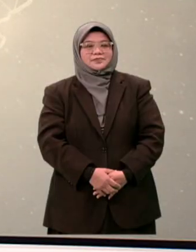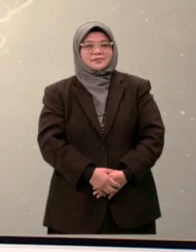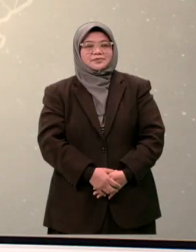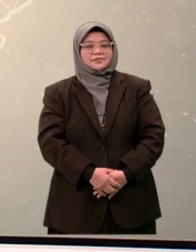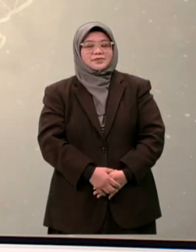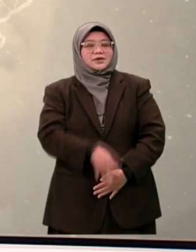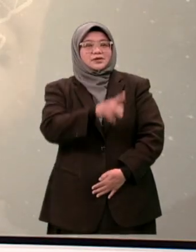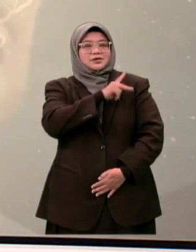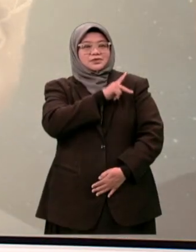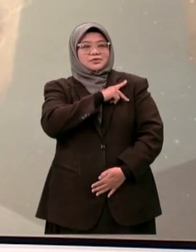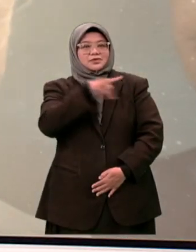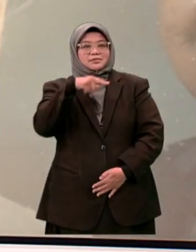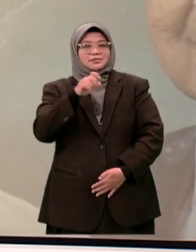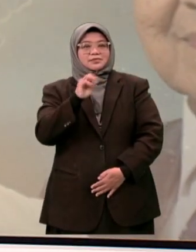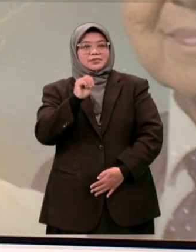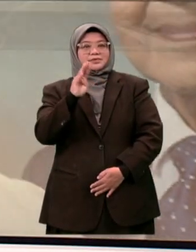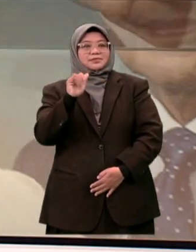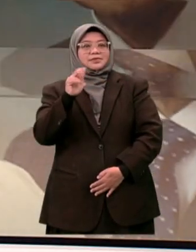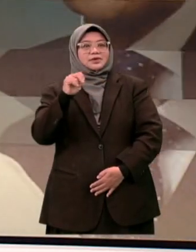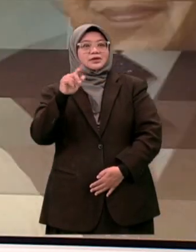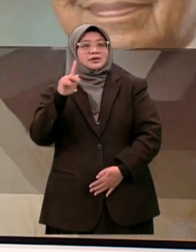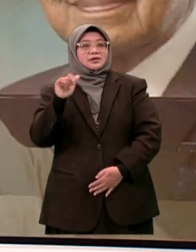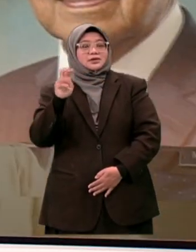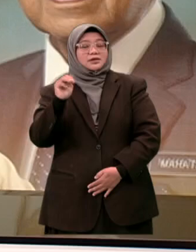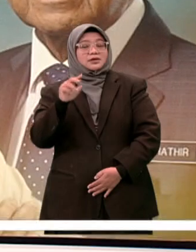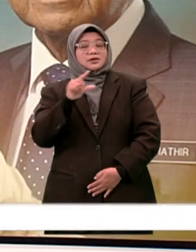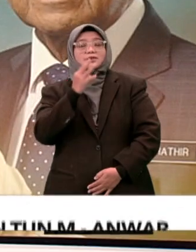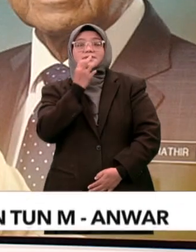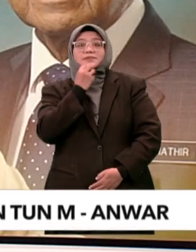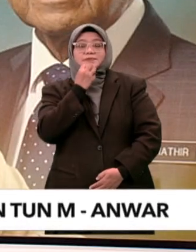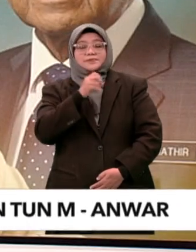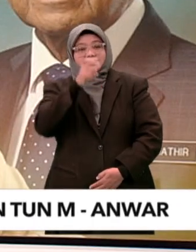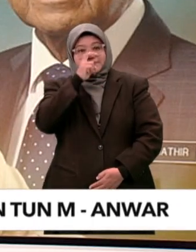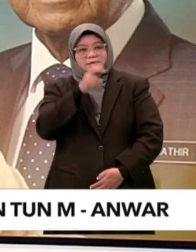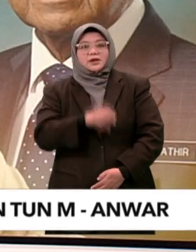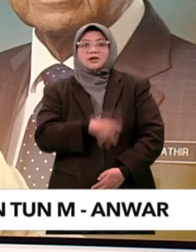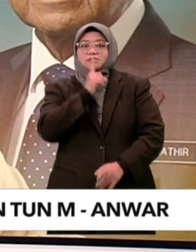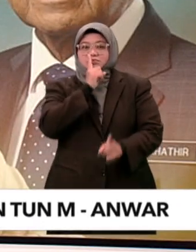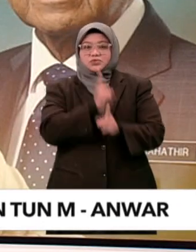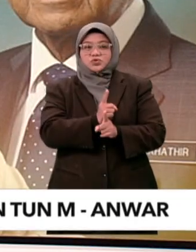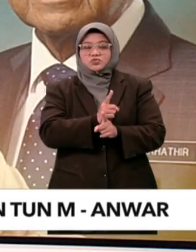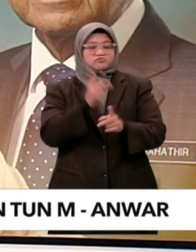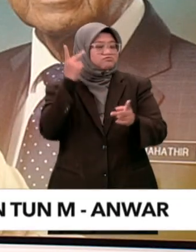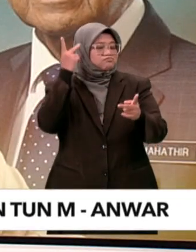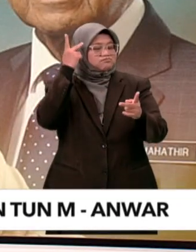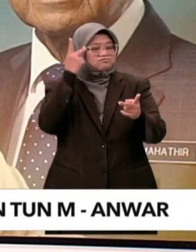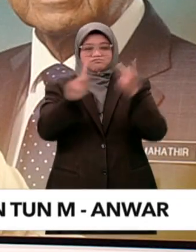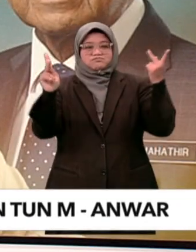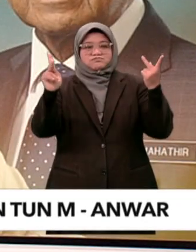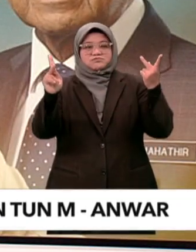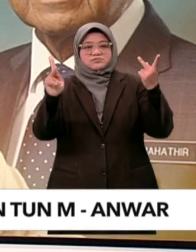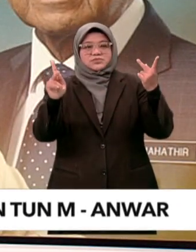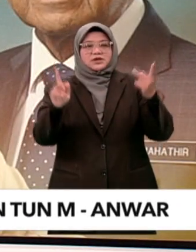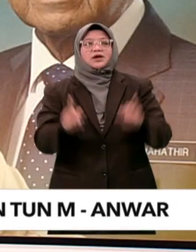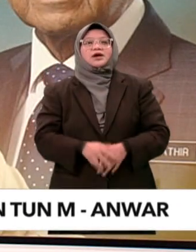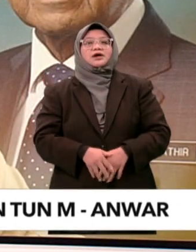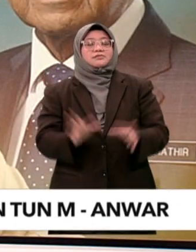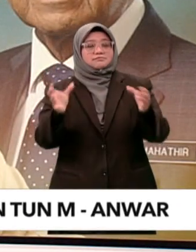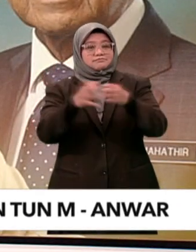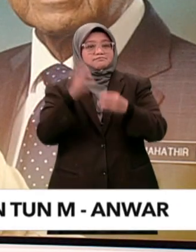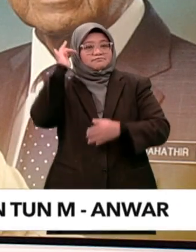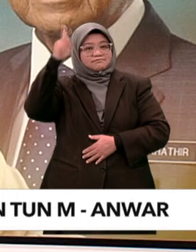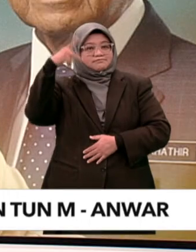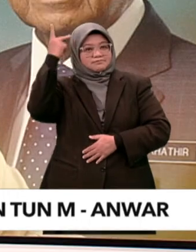ketua pembangkang Datuk Sri Ano Ibrahim menegaskan bahwa beliau tidak bersetuju dengan tindakan parti-parti politik